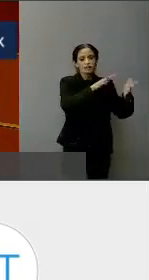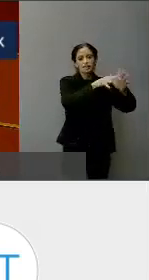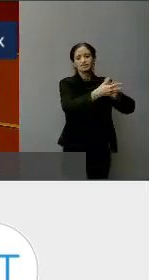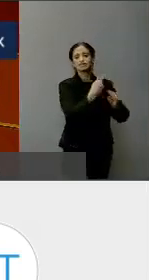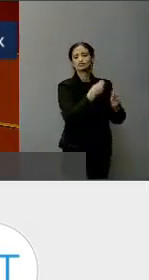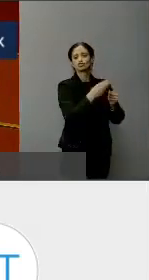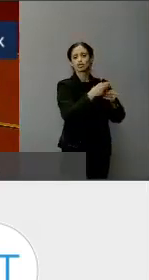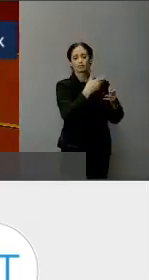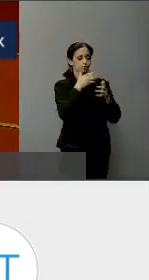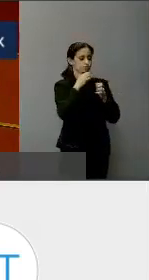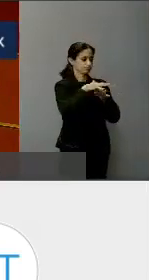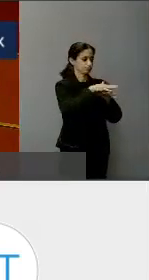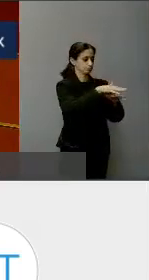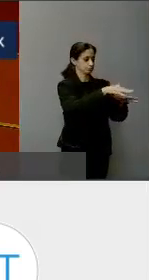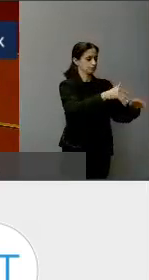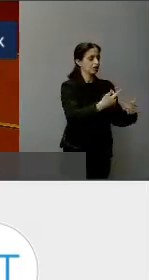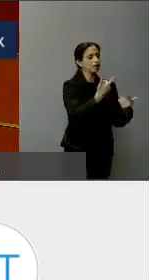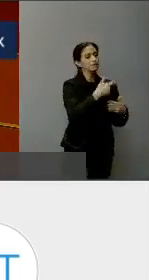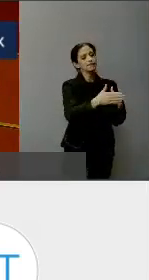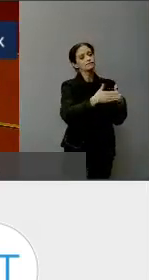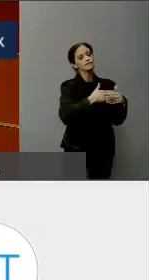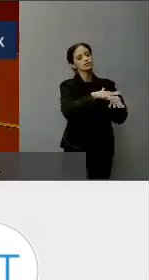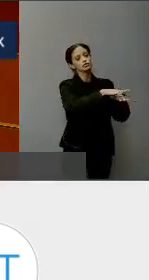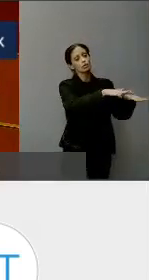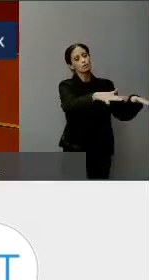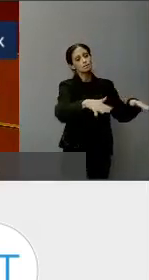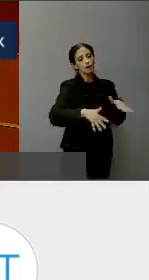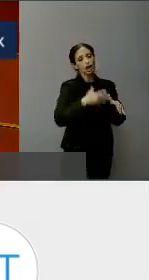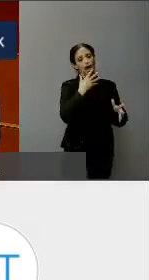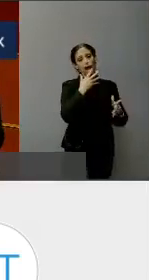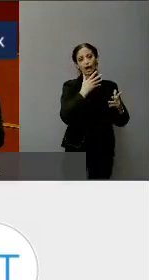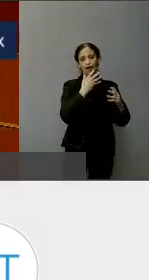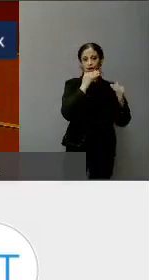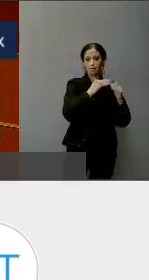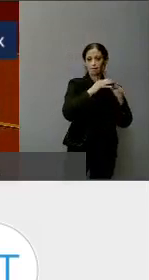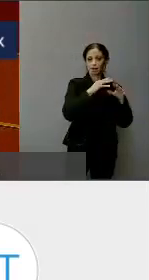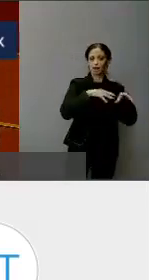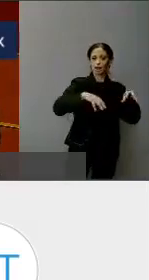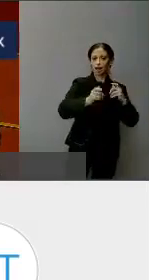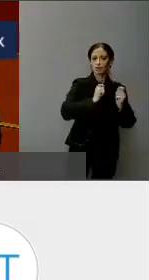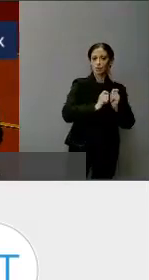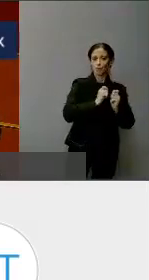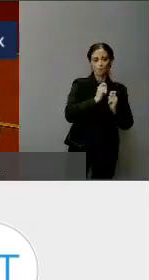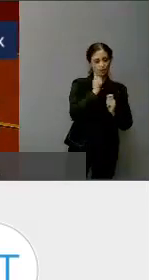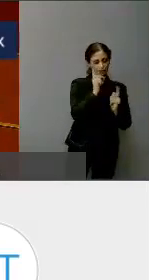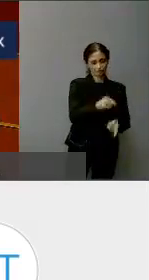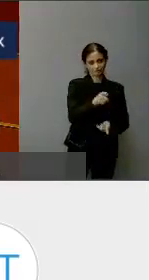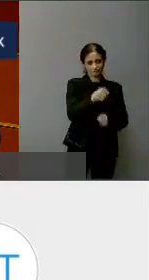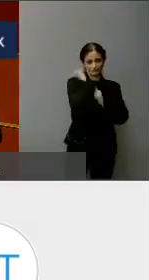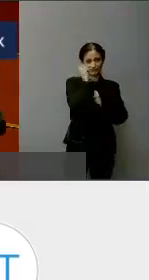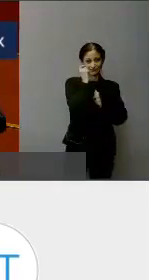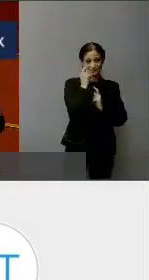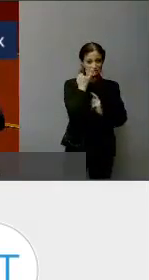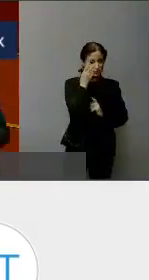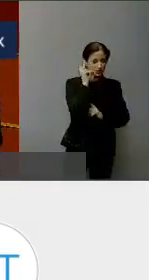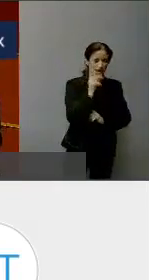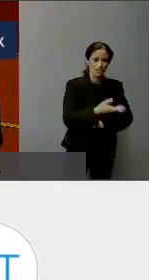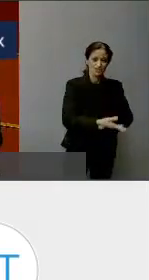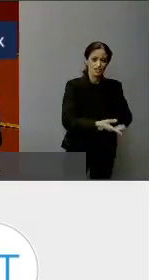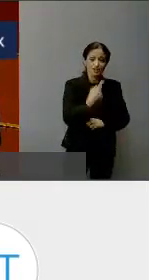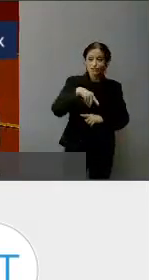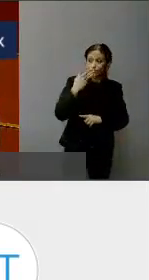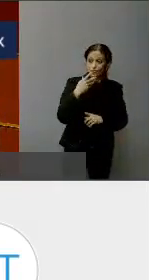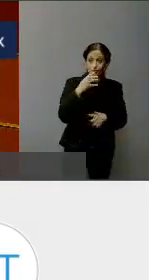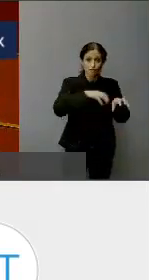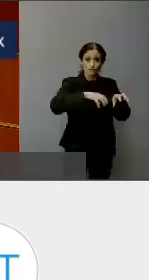al mare perché è lì vicino al mare che il mercato immobiliare tira di più al truck agricoltura questo vuole costruire villette voi lasciate fare